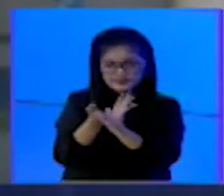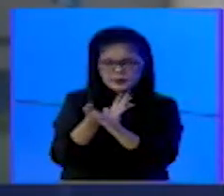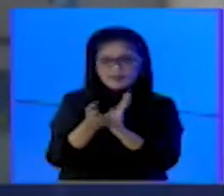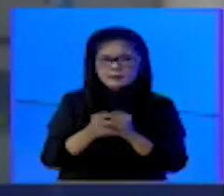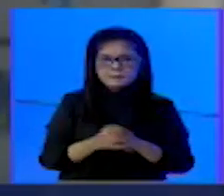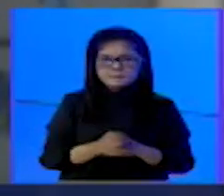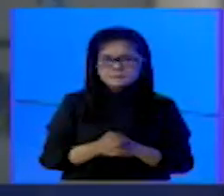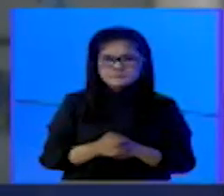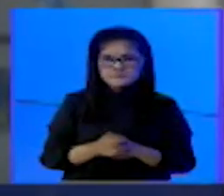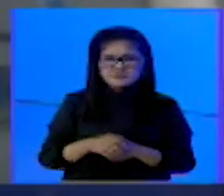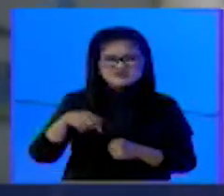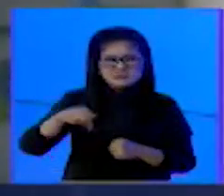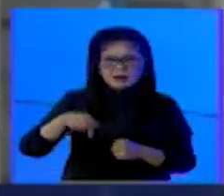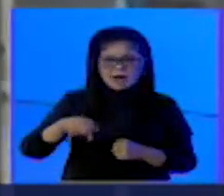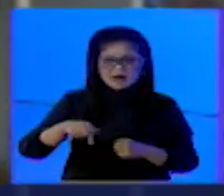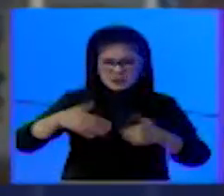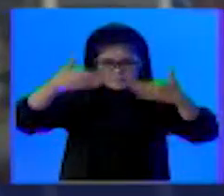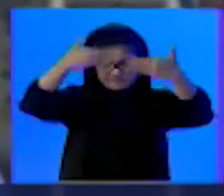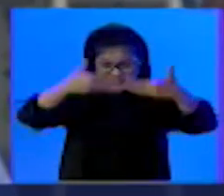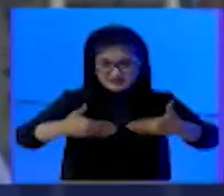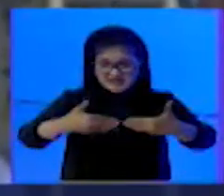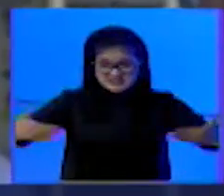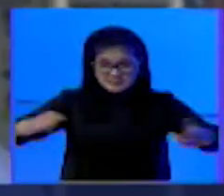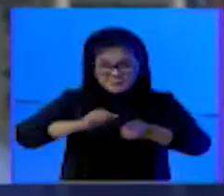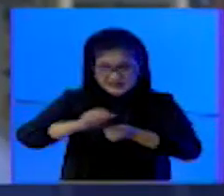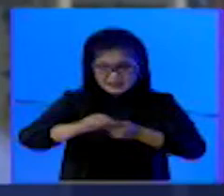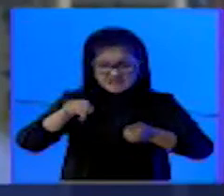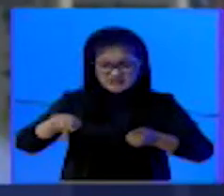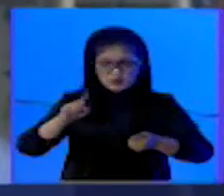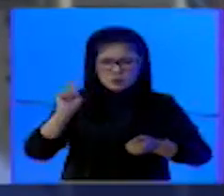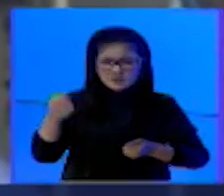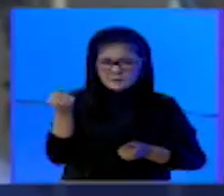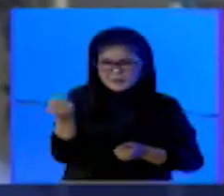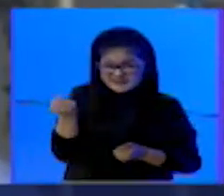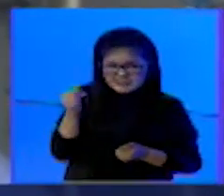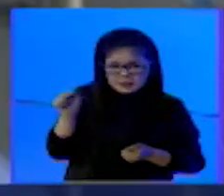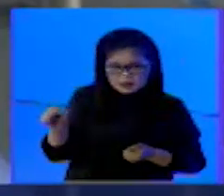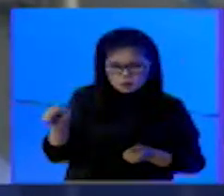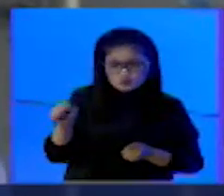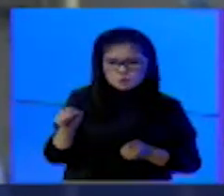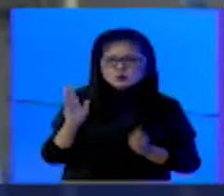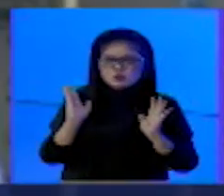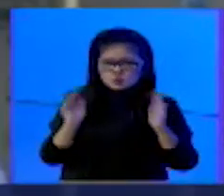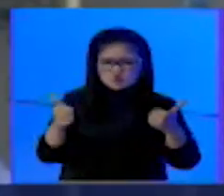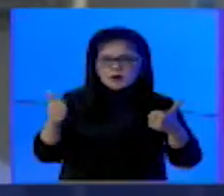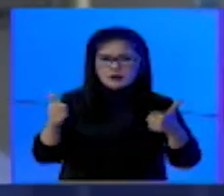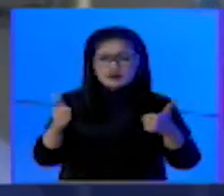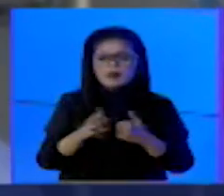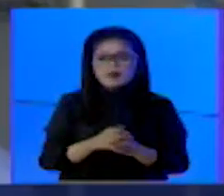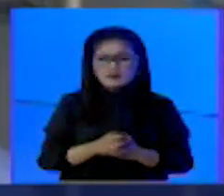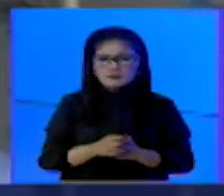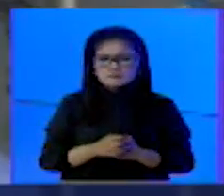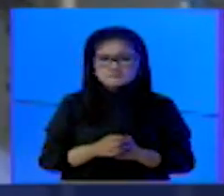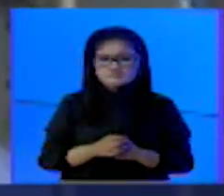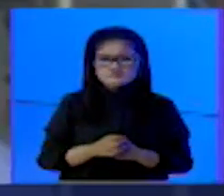sudah terpasang semua. Dan di pasar Wonokromo ini kebetulan on progress, Pak. Jadi memang saat ini sudah terpasang, tapi